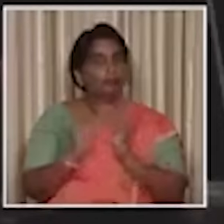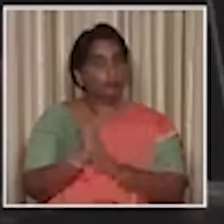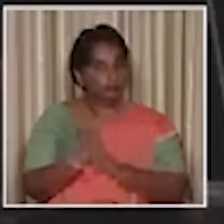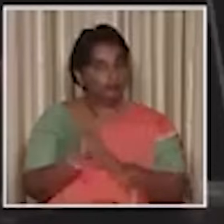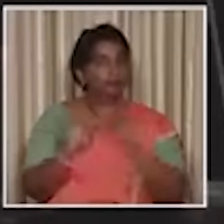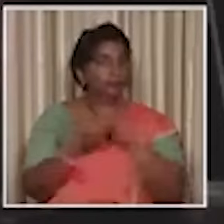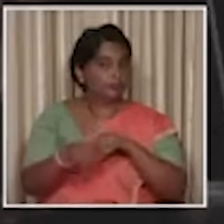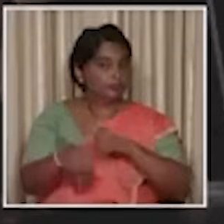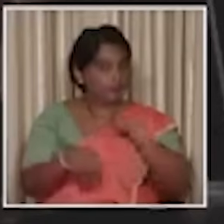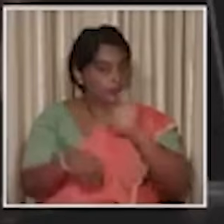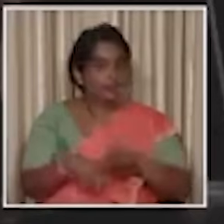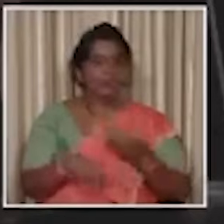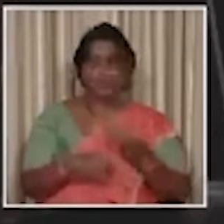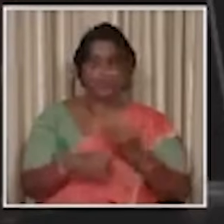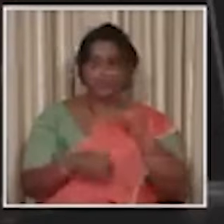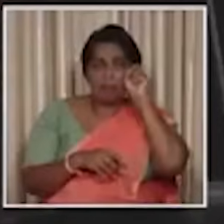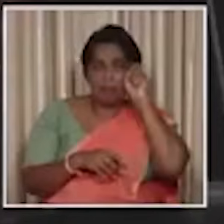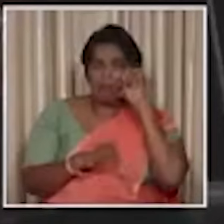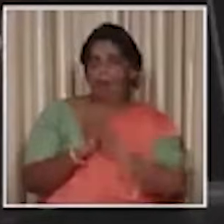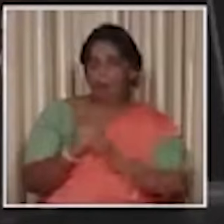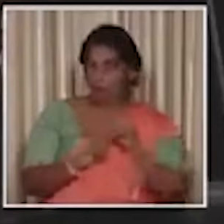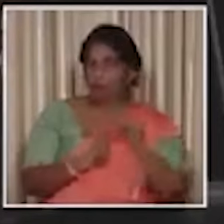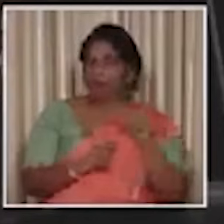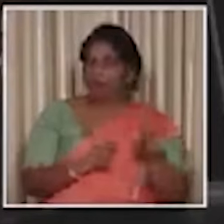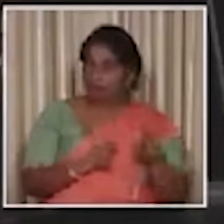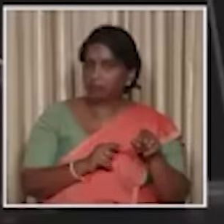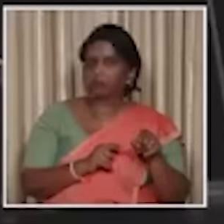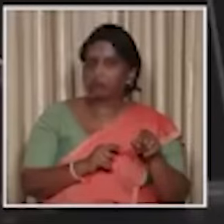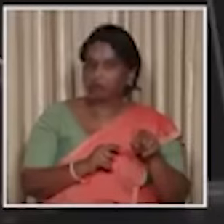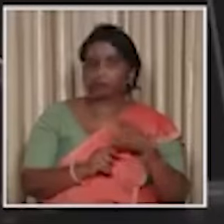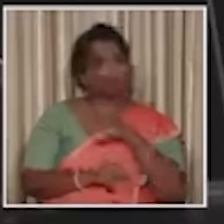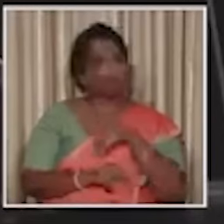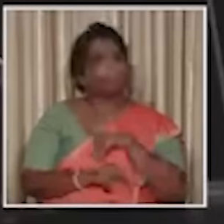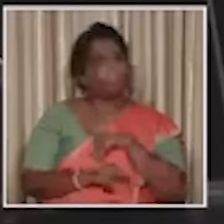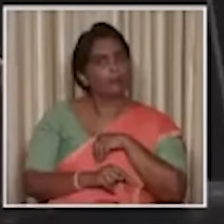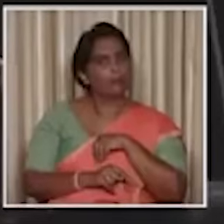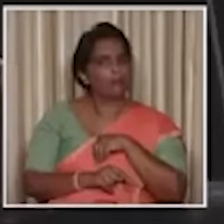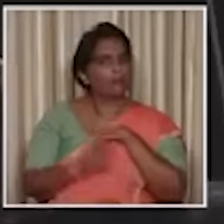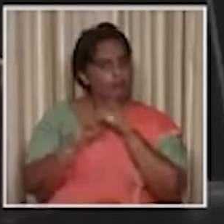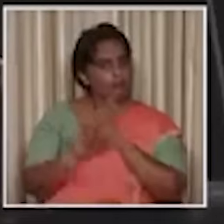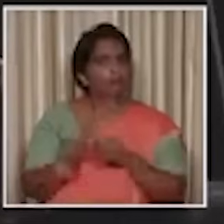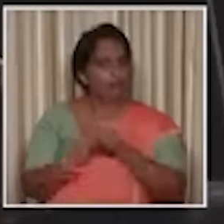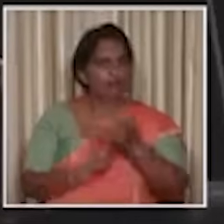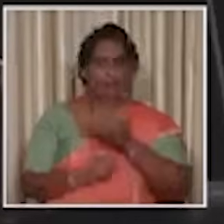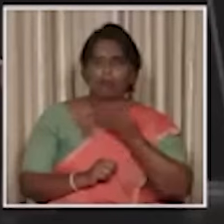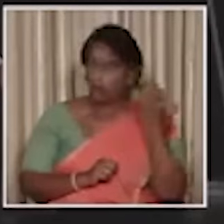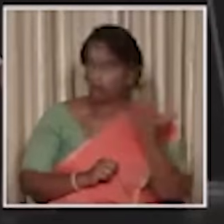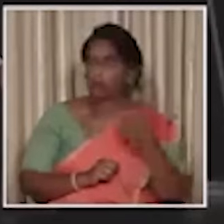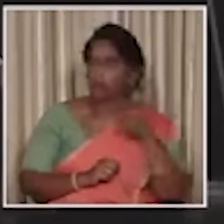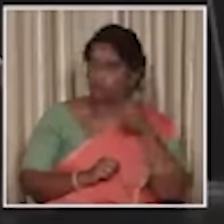மங்கள சமரவீர அவர்கள் ஏற்றுக்கொண்டார்கள். நிலைமாறுகால நீதி பொறிமுறையின் அடிப்படையில் நாங்கள் மக்கள் வணக்கம் செலுத்த நாங்கள் சம்மதிக்கிறோம் என்றார்கள்.